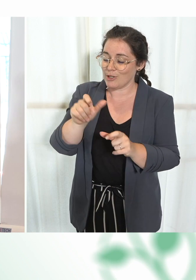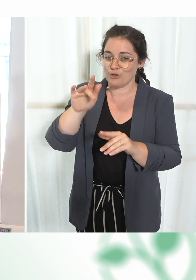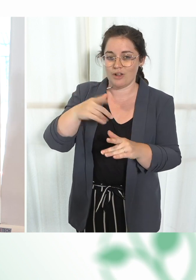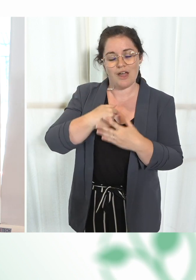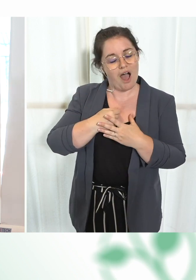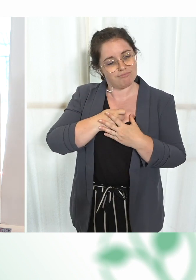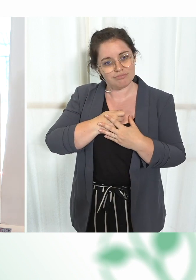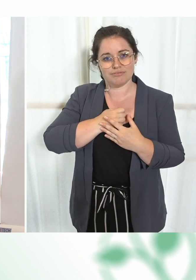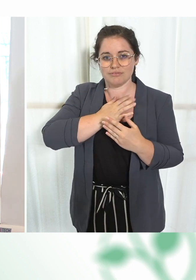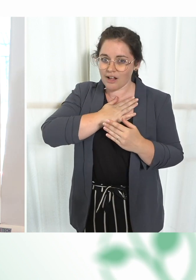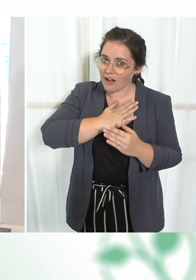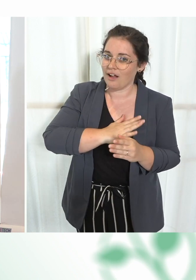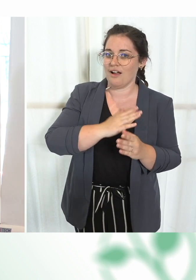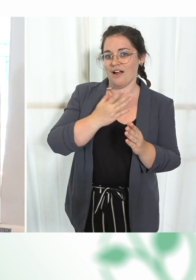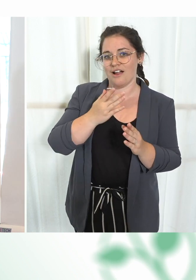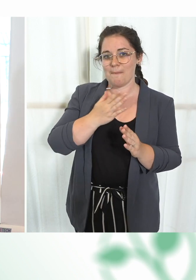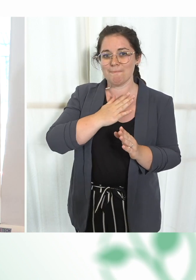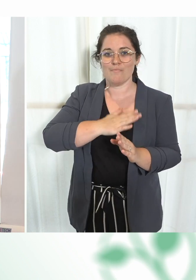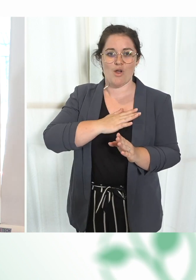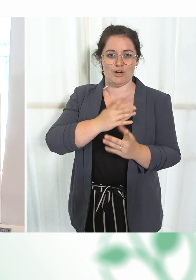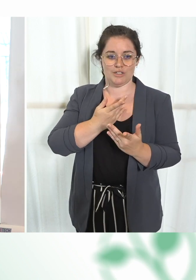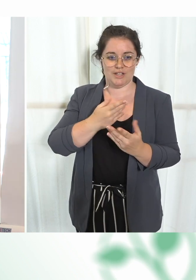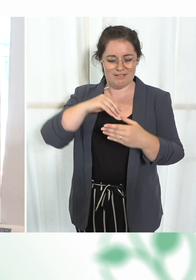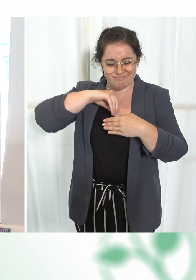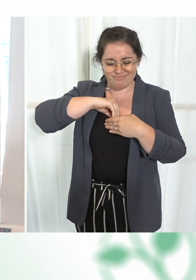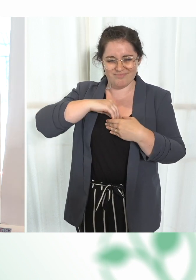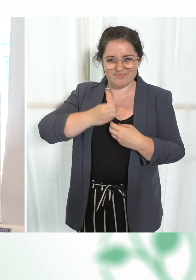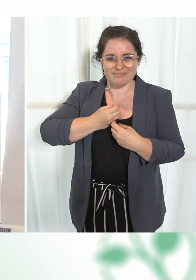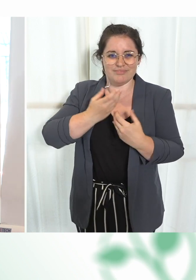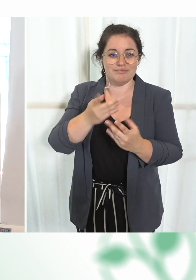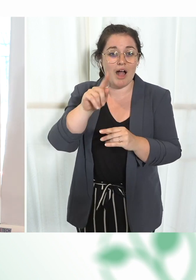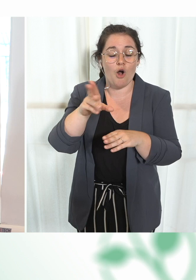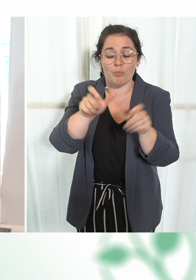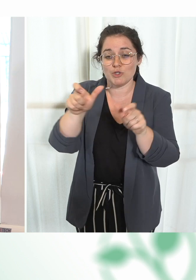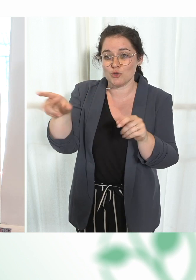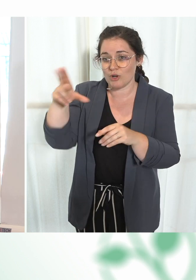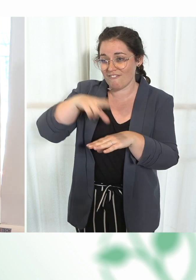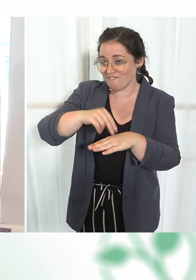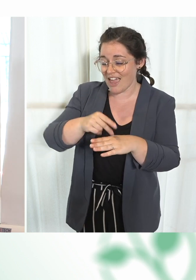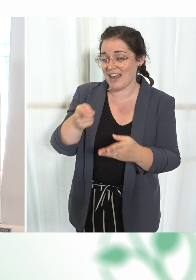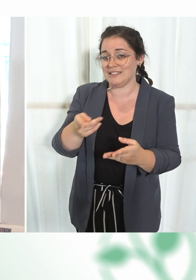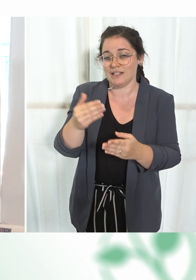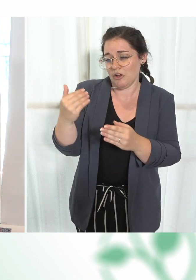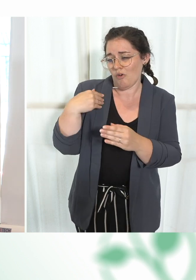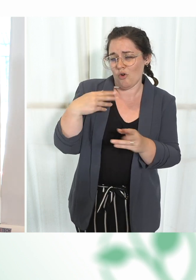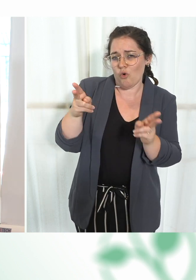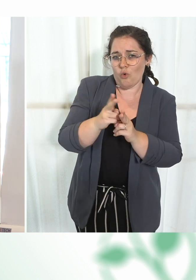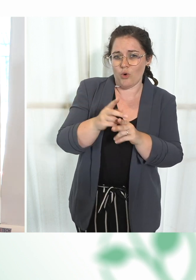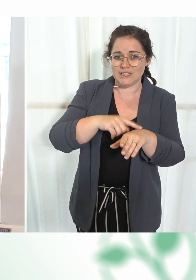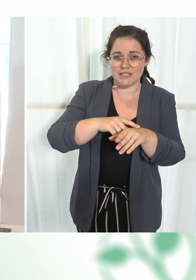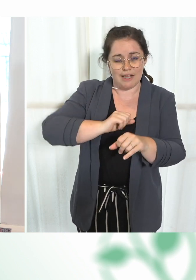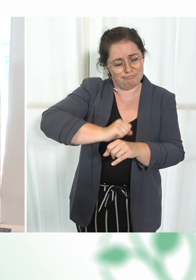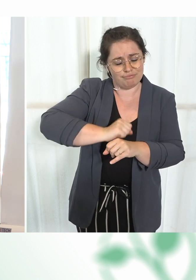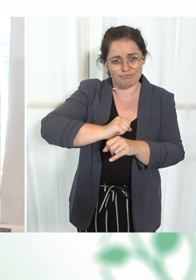es von innen heraus getrieben worden, voranbringen oder auch die Menschen in Wels, die das jetzt ja innerhalb von kürzester Zeit Gas gegeben